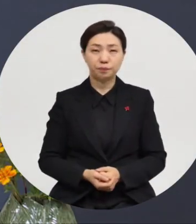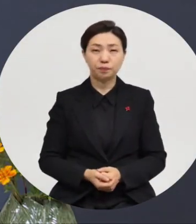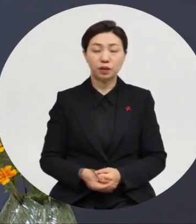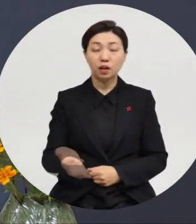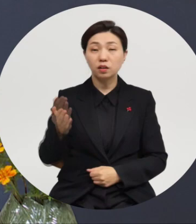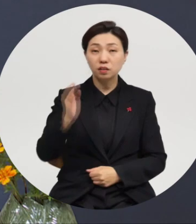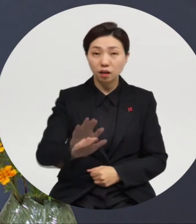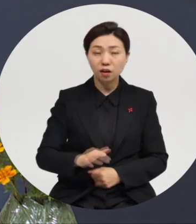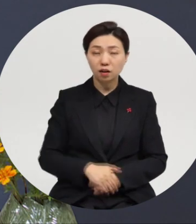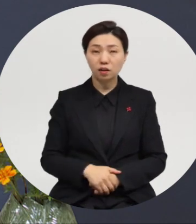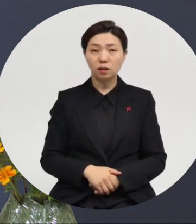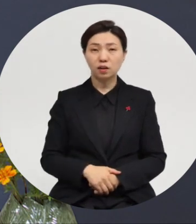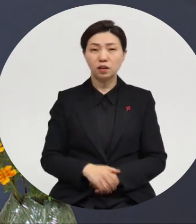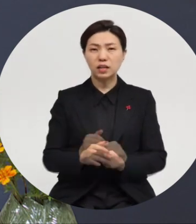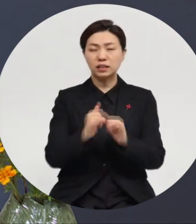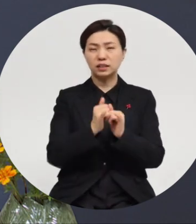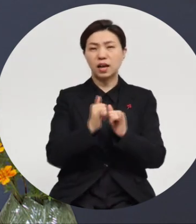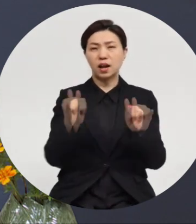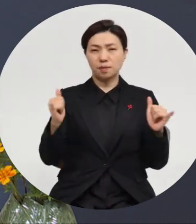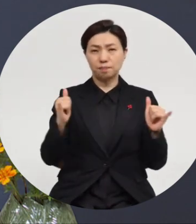그런데 인간의 이